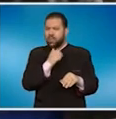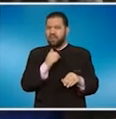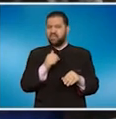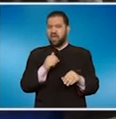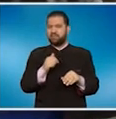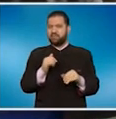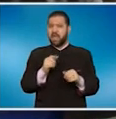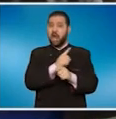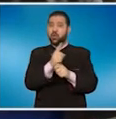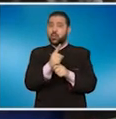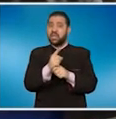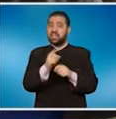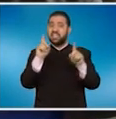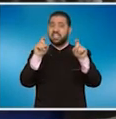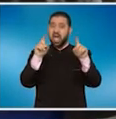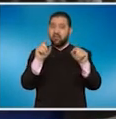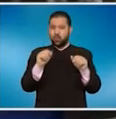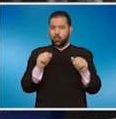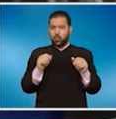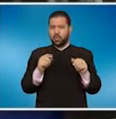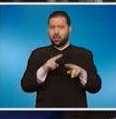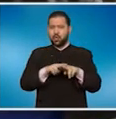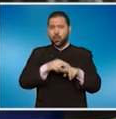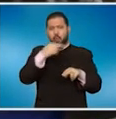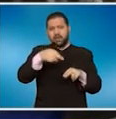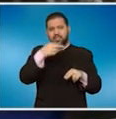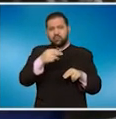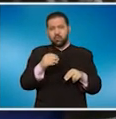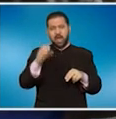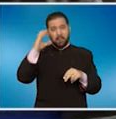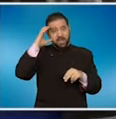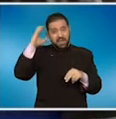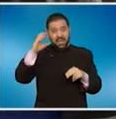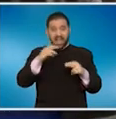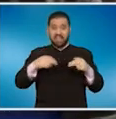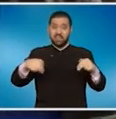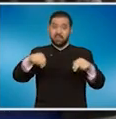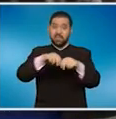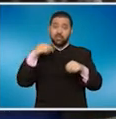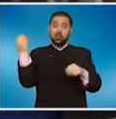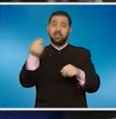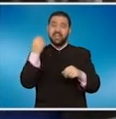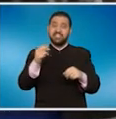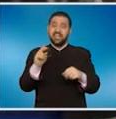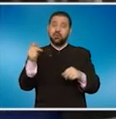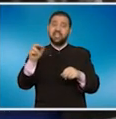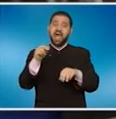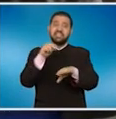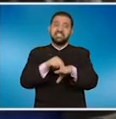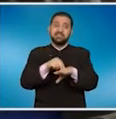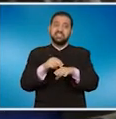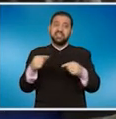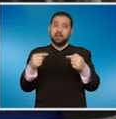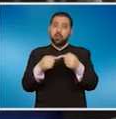undeva, da, a lucrării celui rău, astfel încât, cum spuneam, fără să spunem, credem în cel rău, noi simțim împotrivirea lui